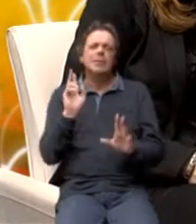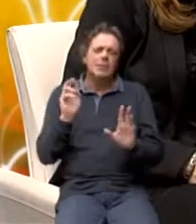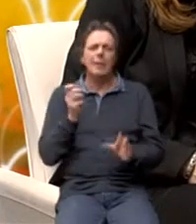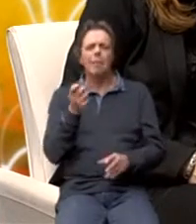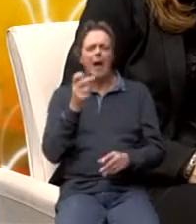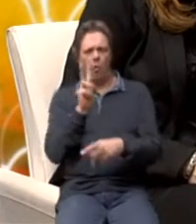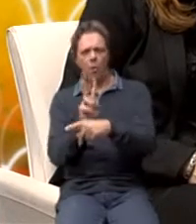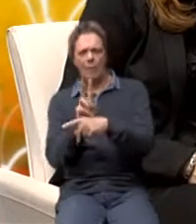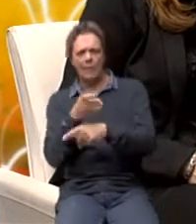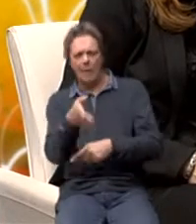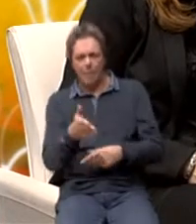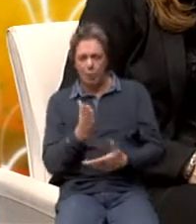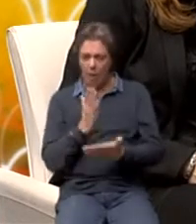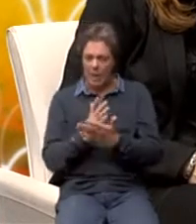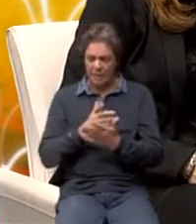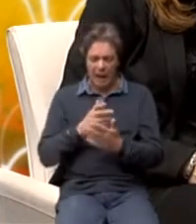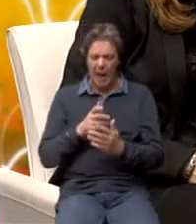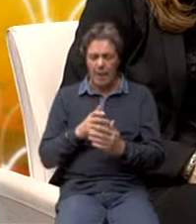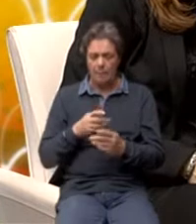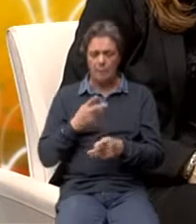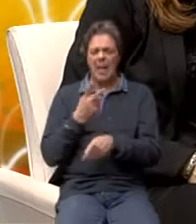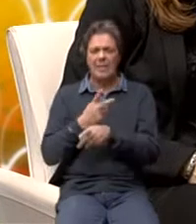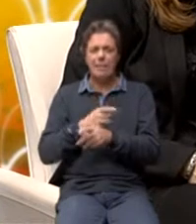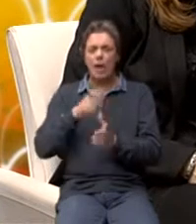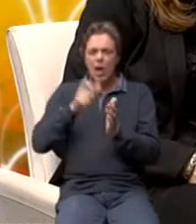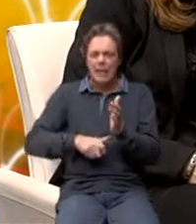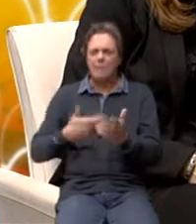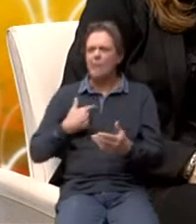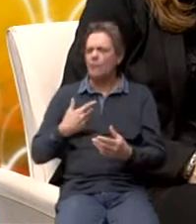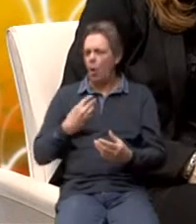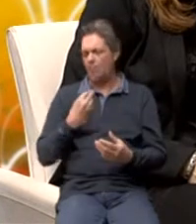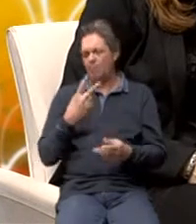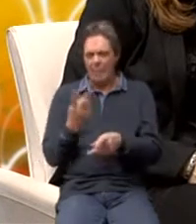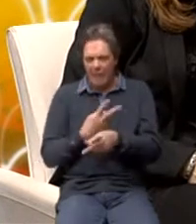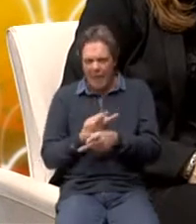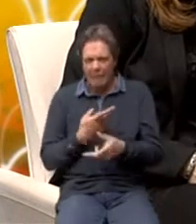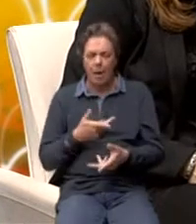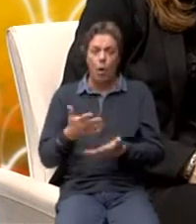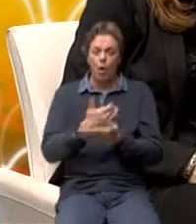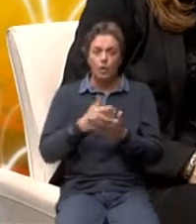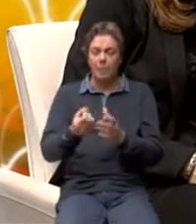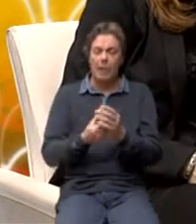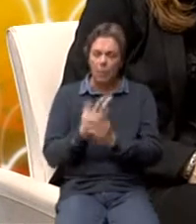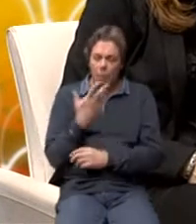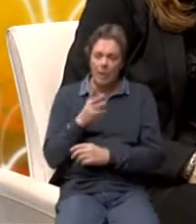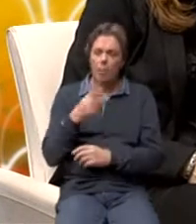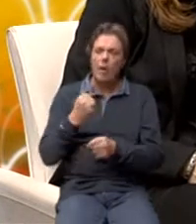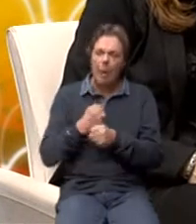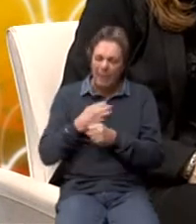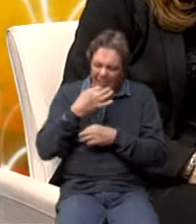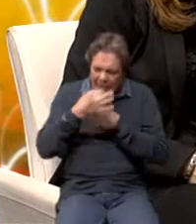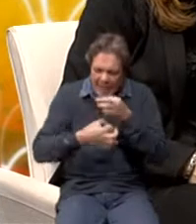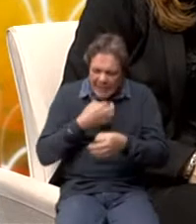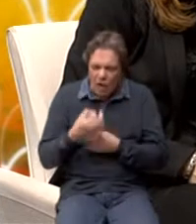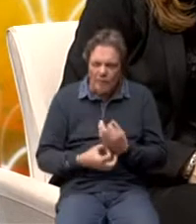taj dio, a svaka zemlja članica prema svojim prehrambenim navikama, korištenju određenih tih proizvoda, treba napraviti